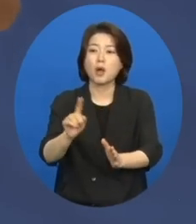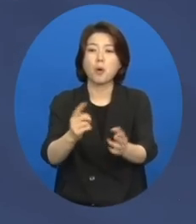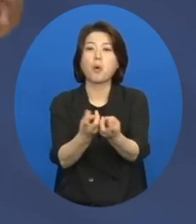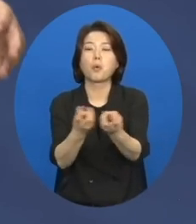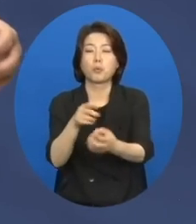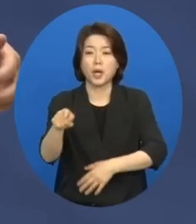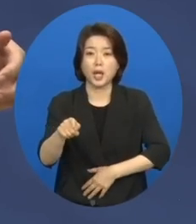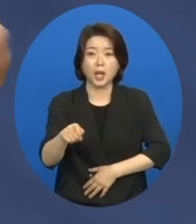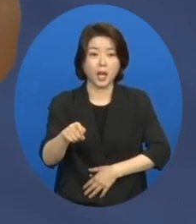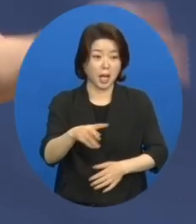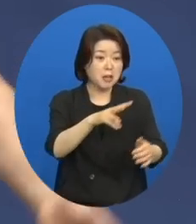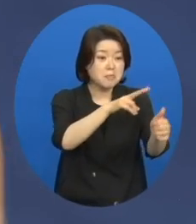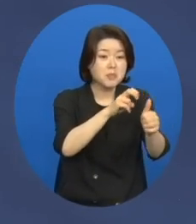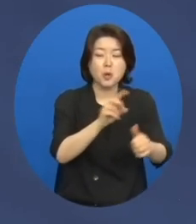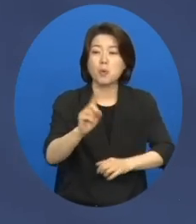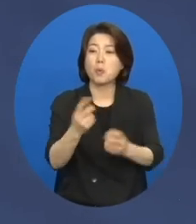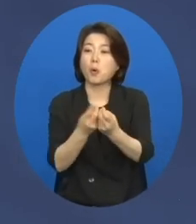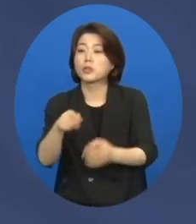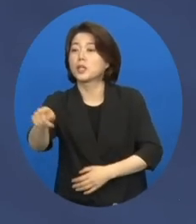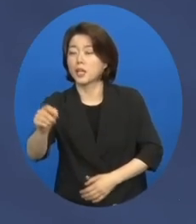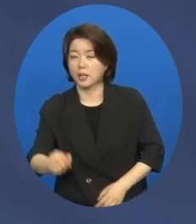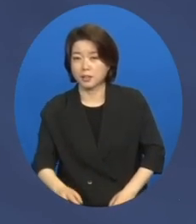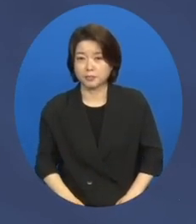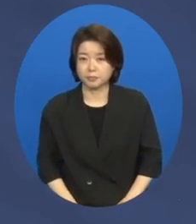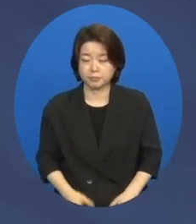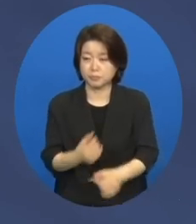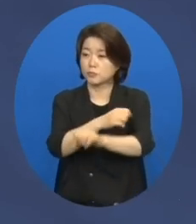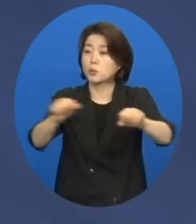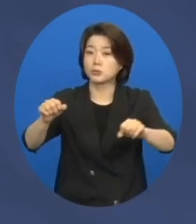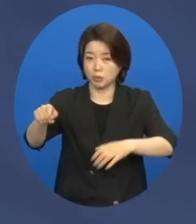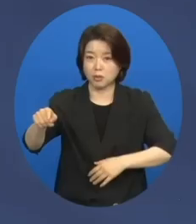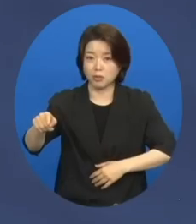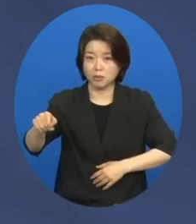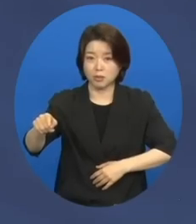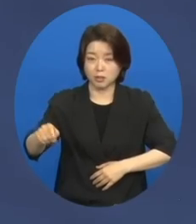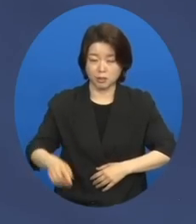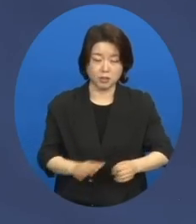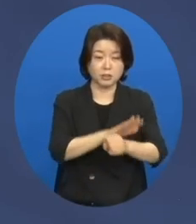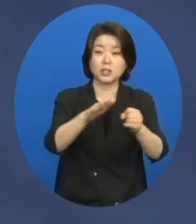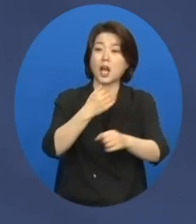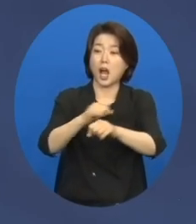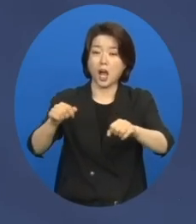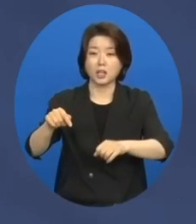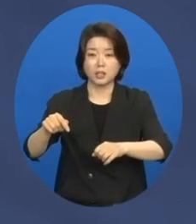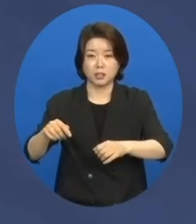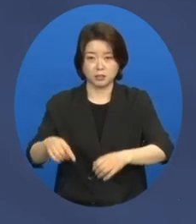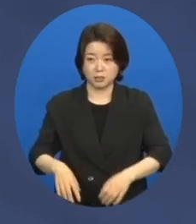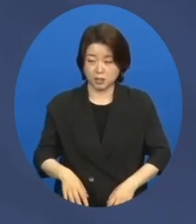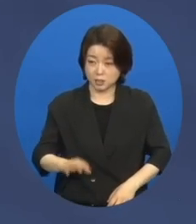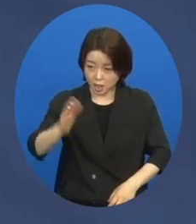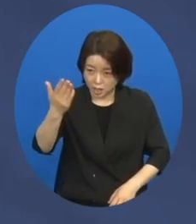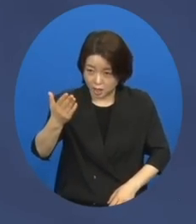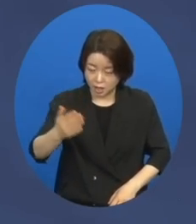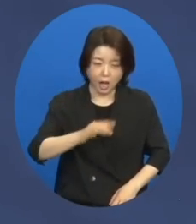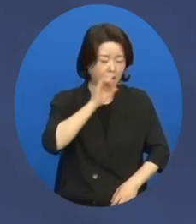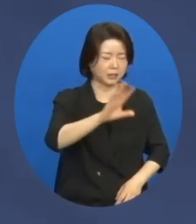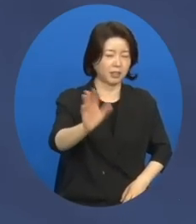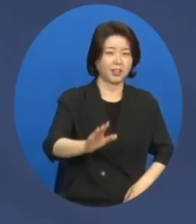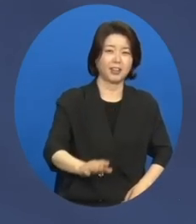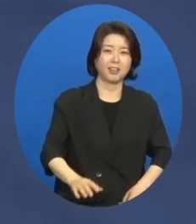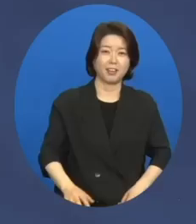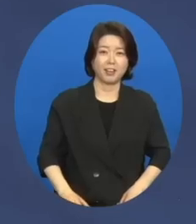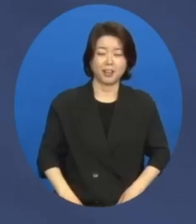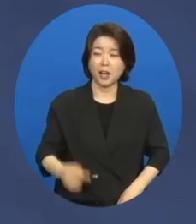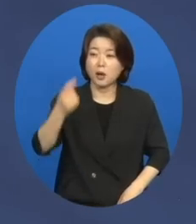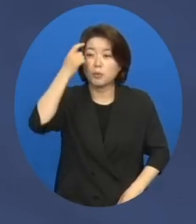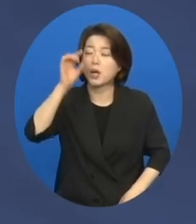미흡고 이럴 때 어떻게 하라고 그랬냐? 용서하라 그랬다. 사랑하라 그랬다. 되냐? 안 된다. 왜